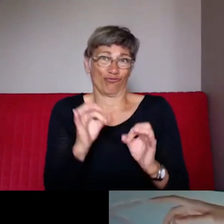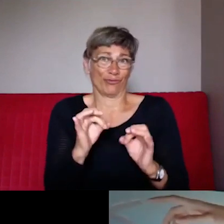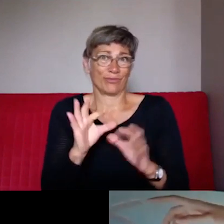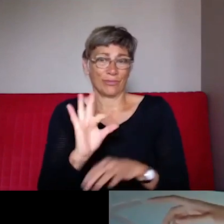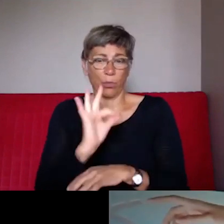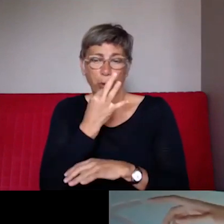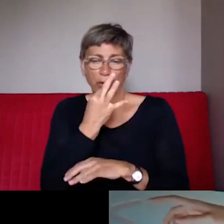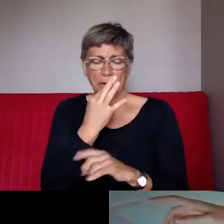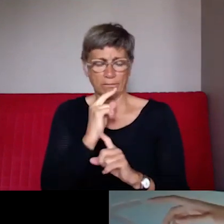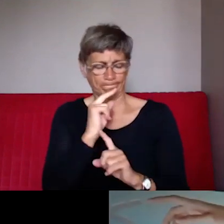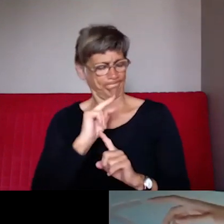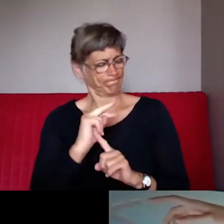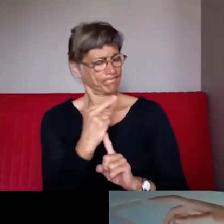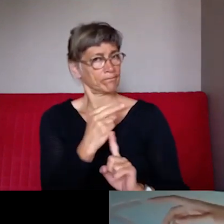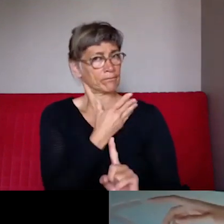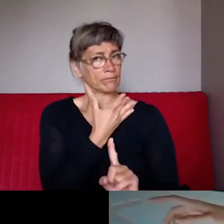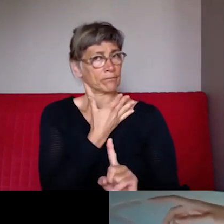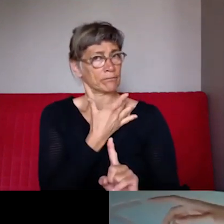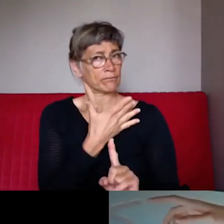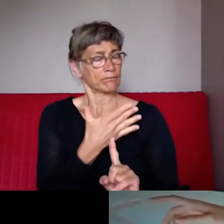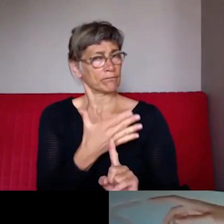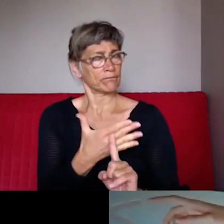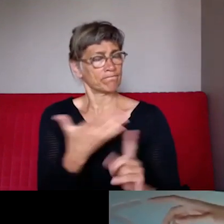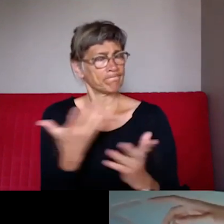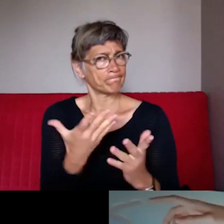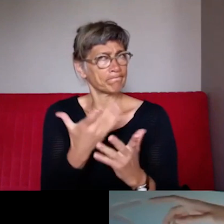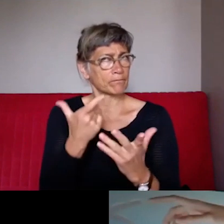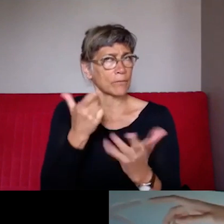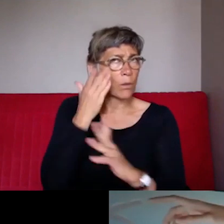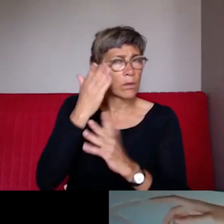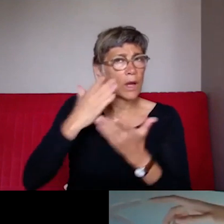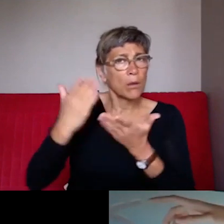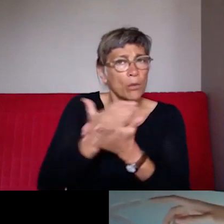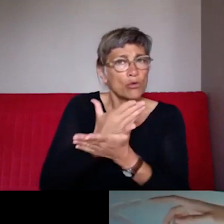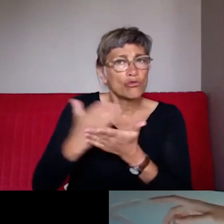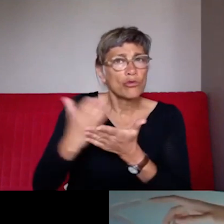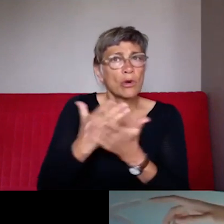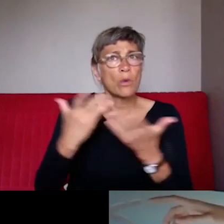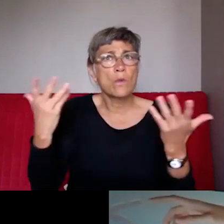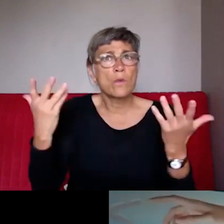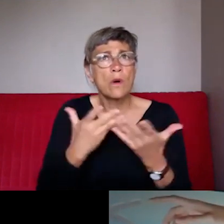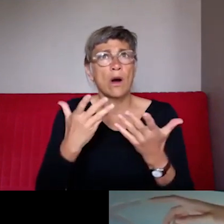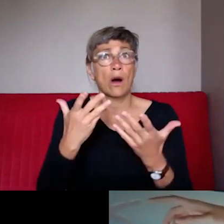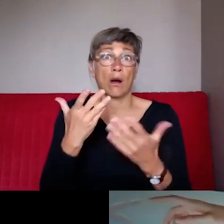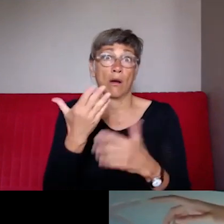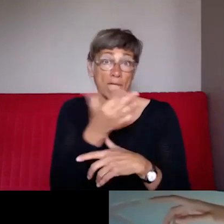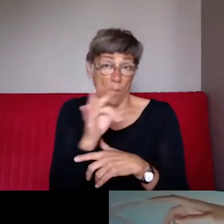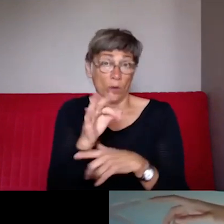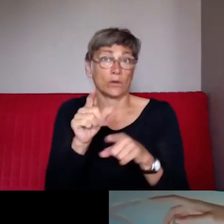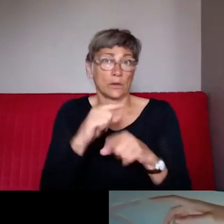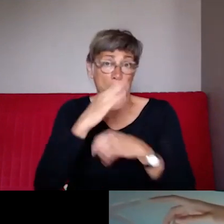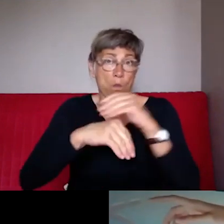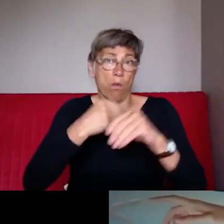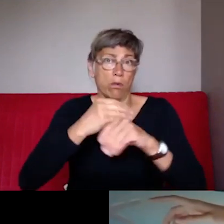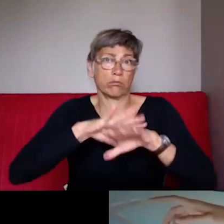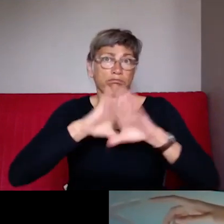en arrière, de savoir quels sont nos projets. La France et le monde entier, en fait, a réussi